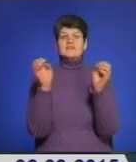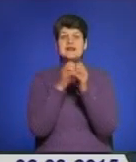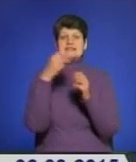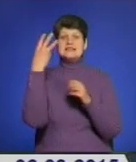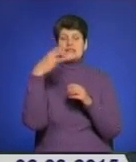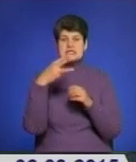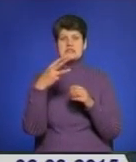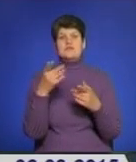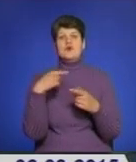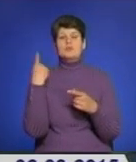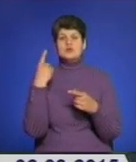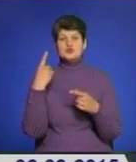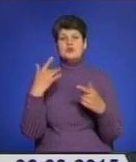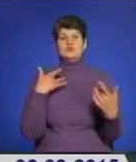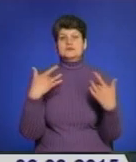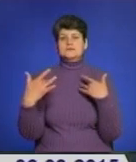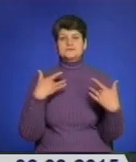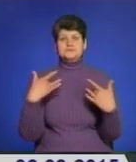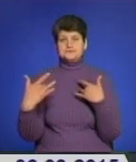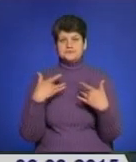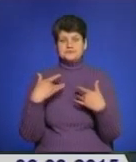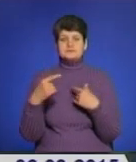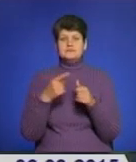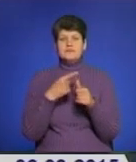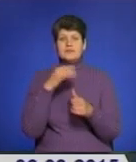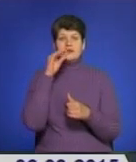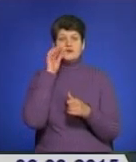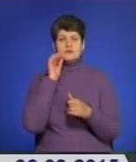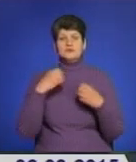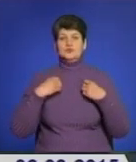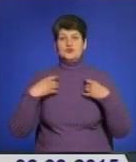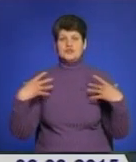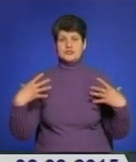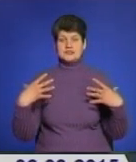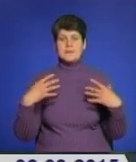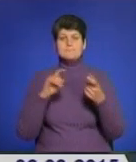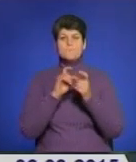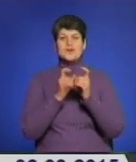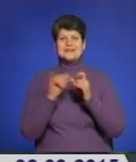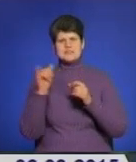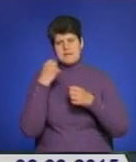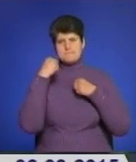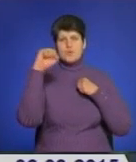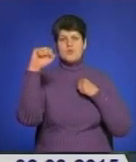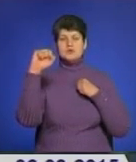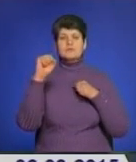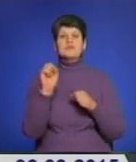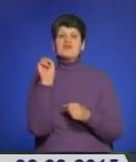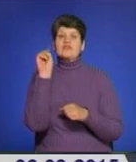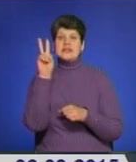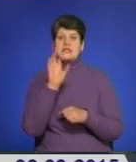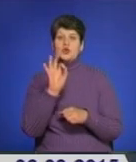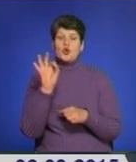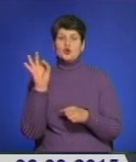10:30 в Академічному обласному українському драматичному театрі імені Тараса Шевченка урочиста академія «Борітеся, поборете». О